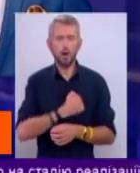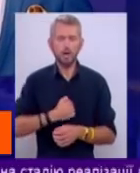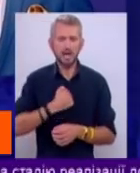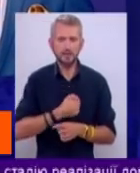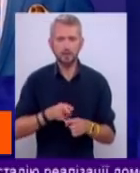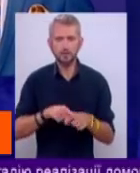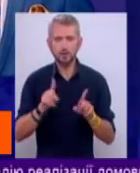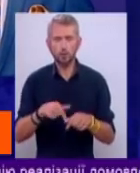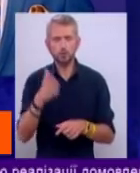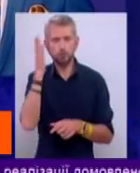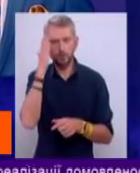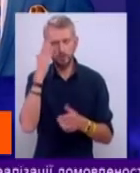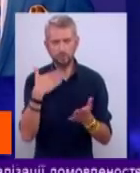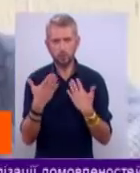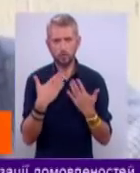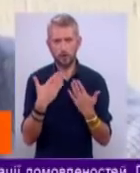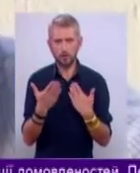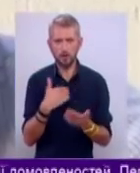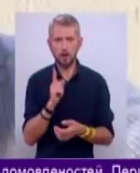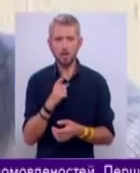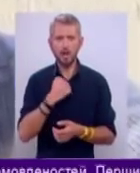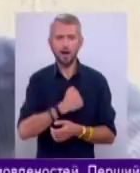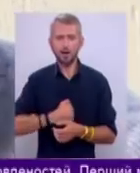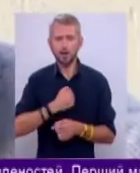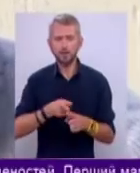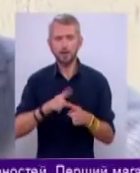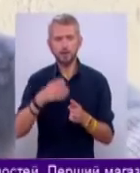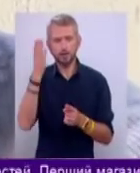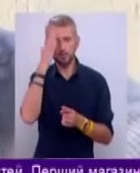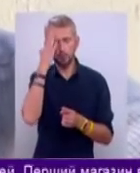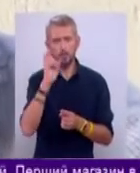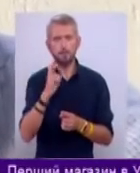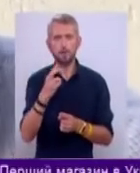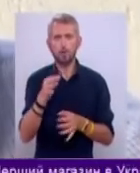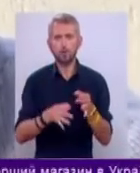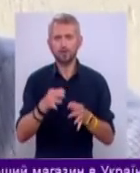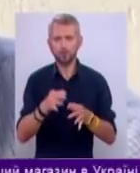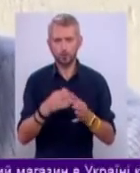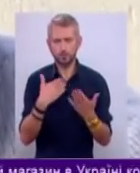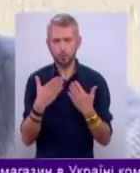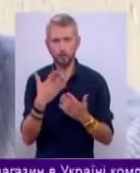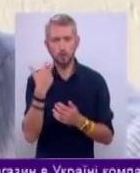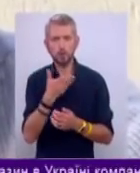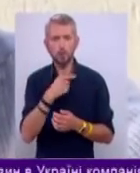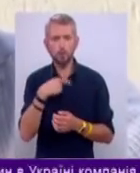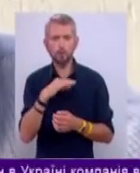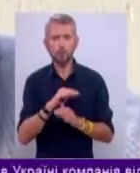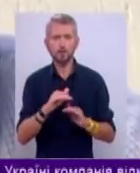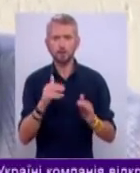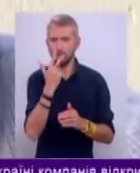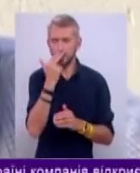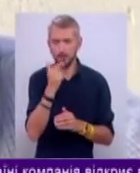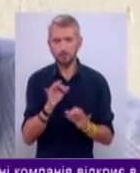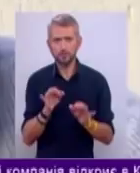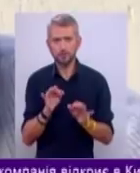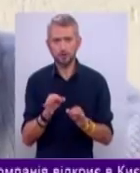також спосіб спілкування. Але агресія – це спосіб біологічного спілкування. Коли ми говоримо про дітей і підлітків, звичайно, в них